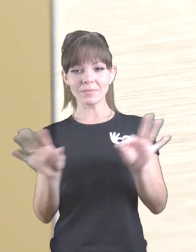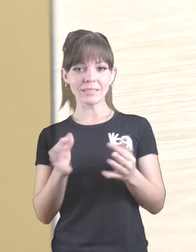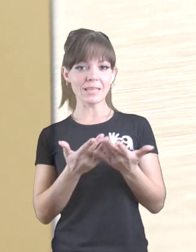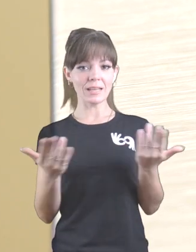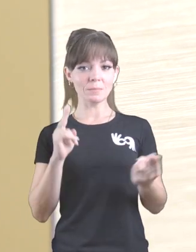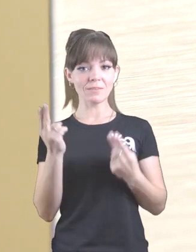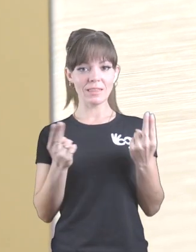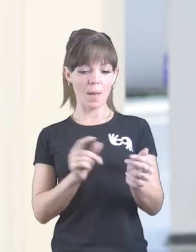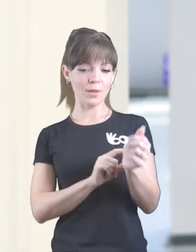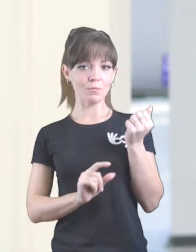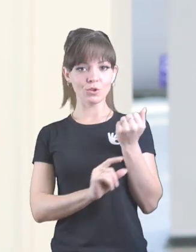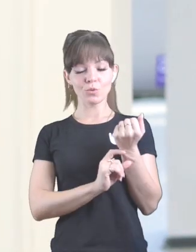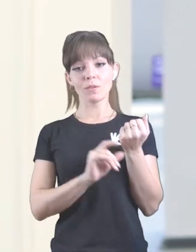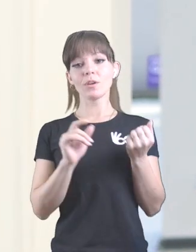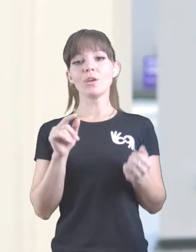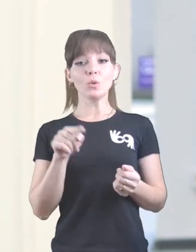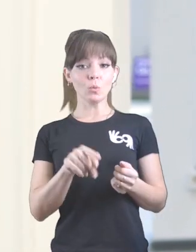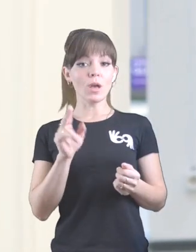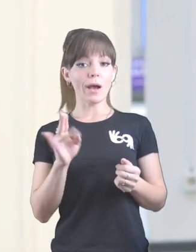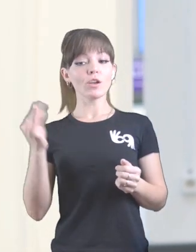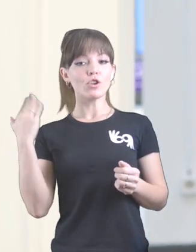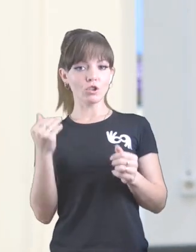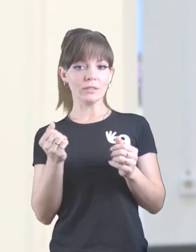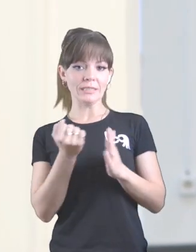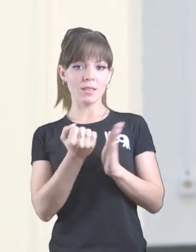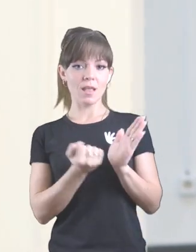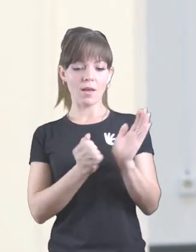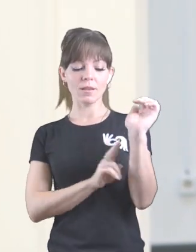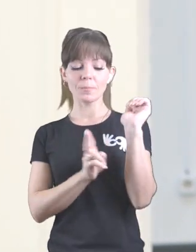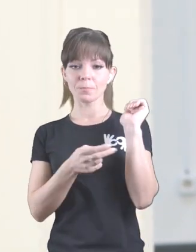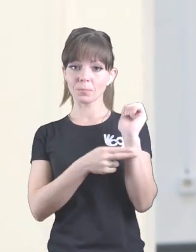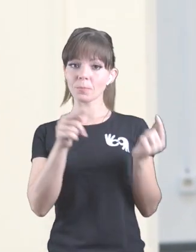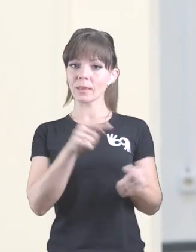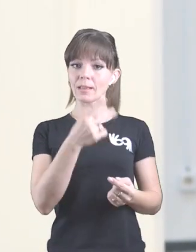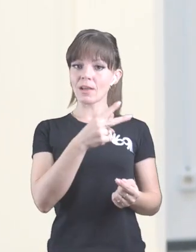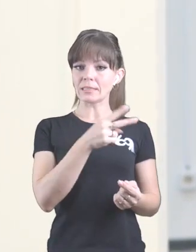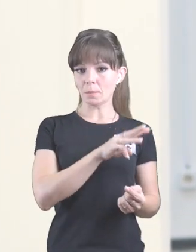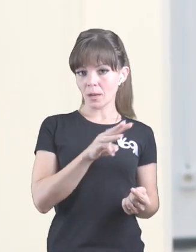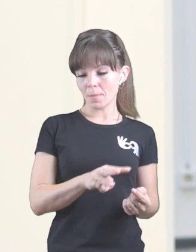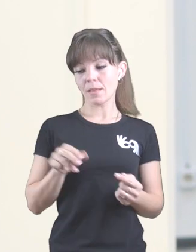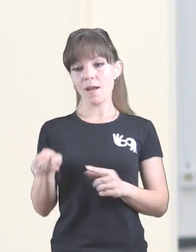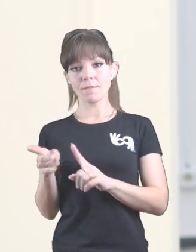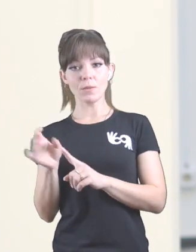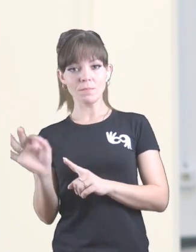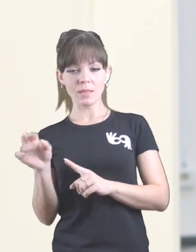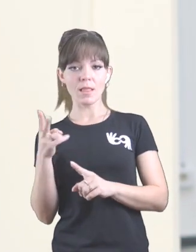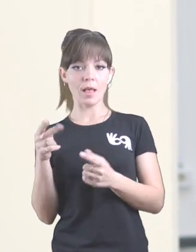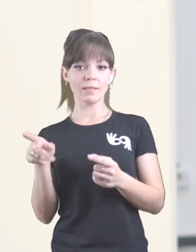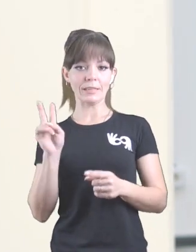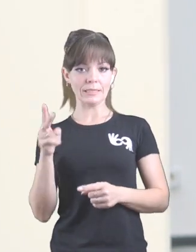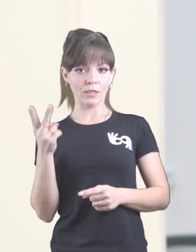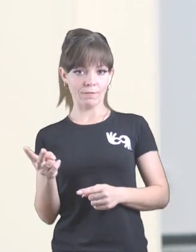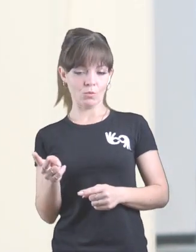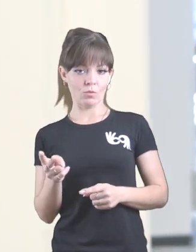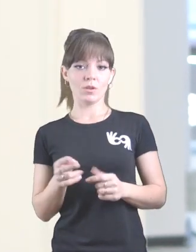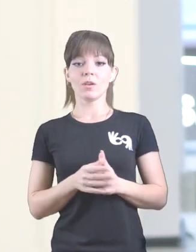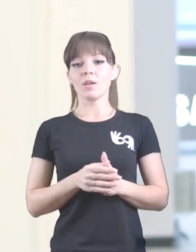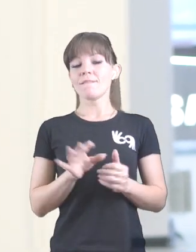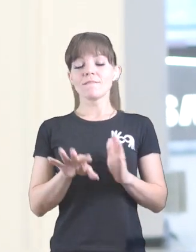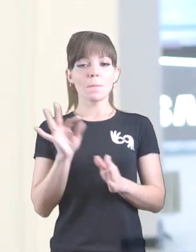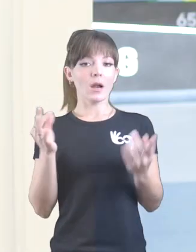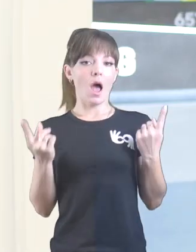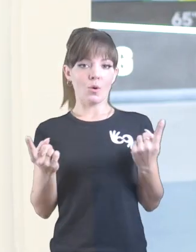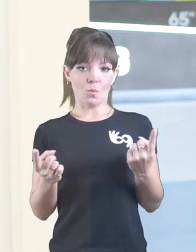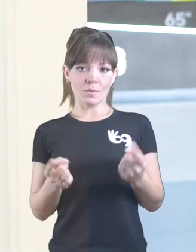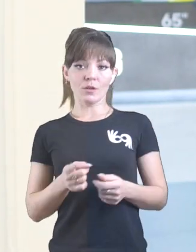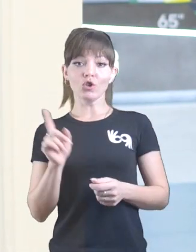разными цветами ремешков. Кстати, тут как и раньше стандартное крепление. У этих для 20 мм, а этих для 22, так что выбор